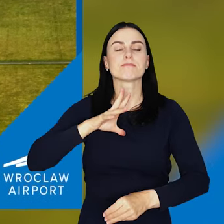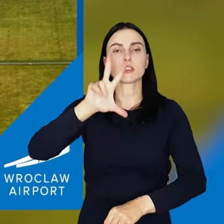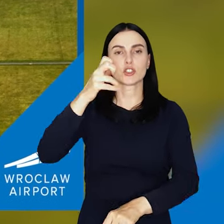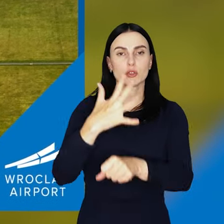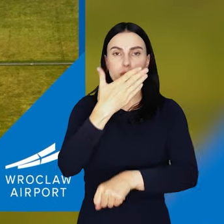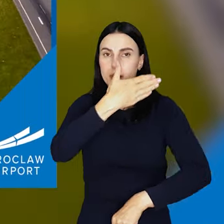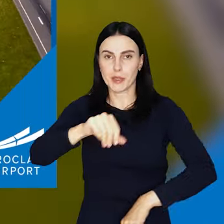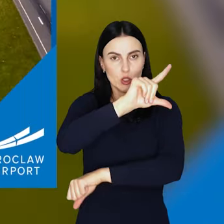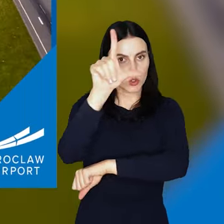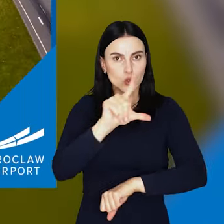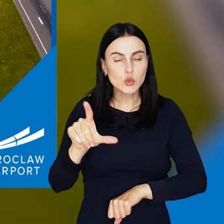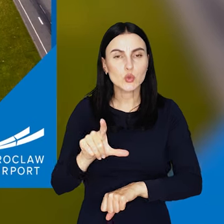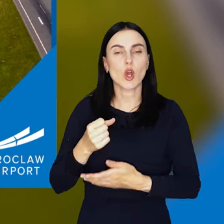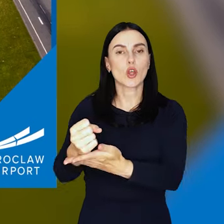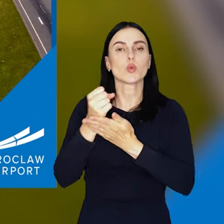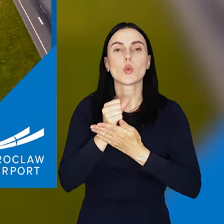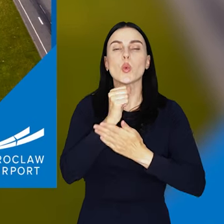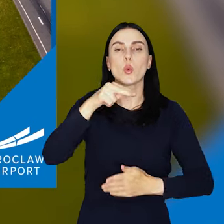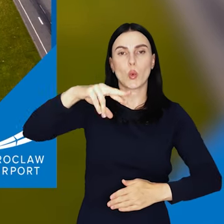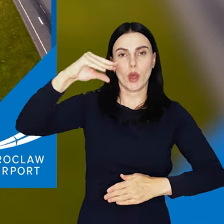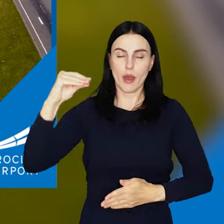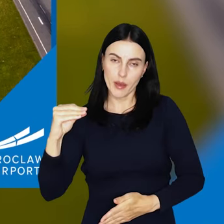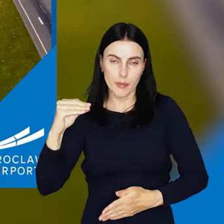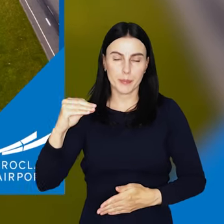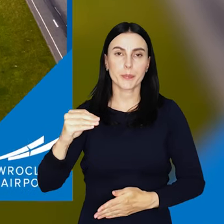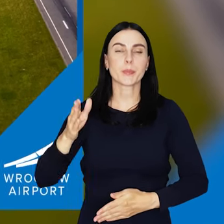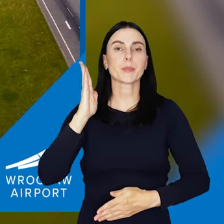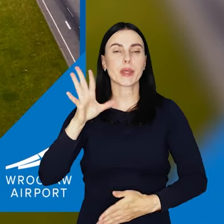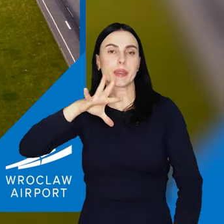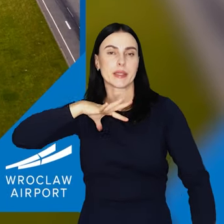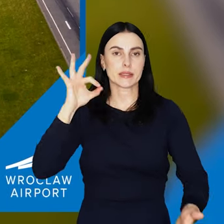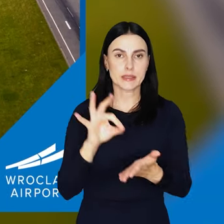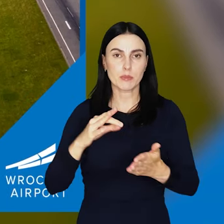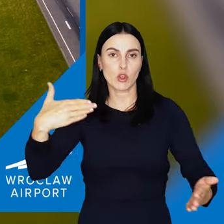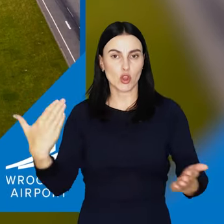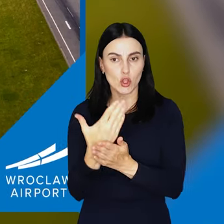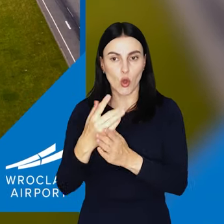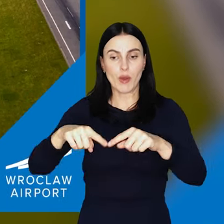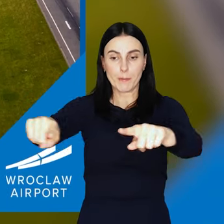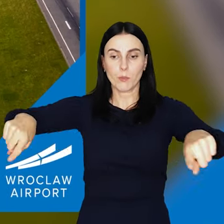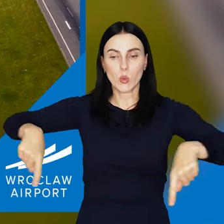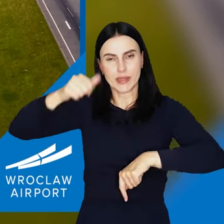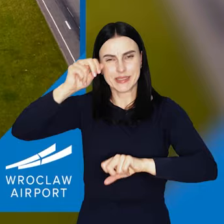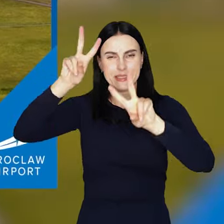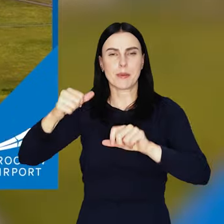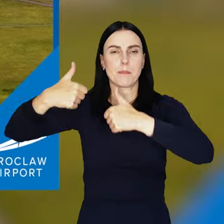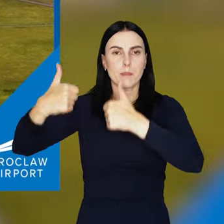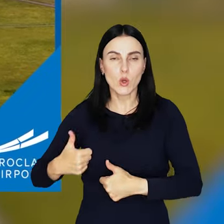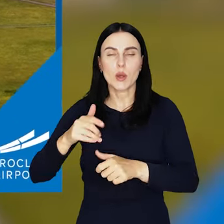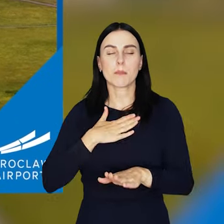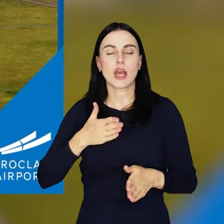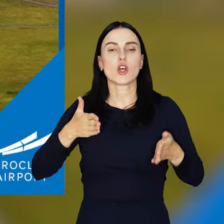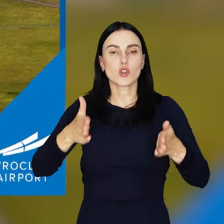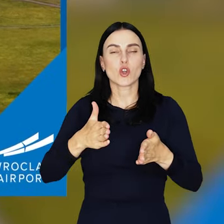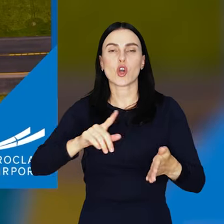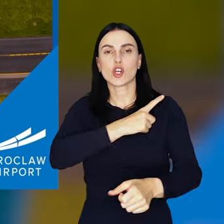pochłonie 350 milionów złotych. Dofinansowanie ze środków Unii Europejskiej zapewni powstanie nowej płyty postojowej, drogi